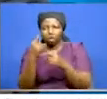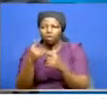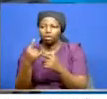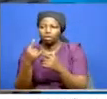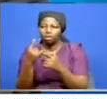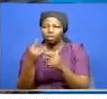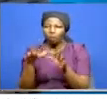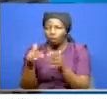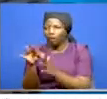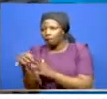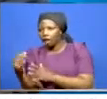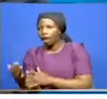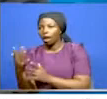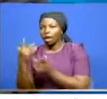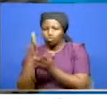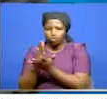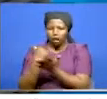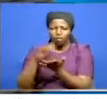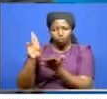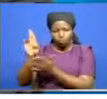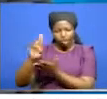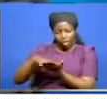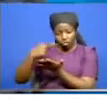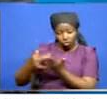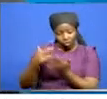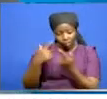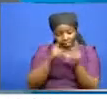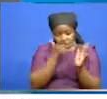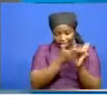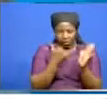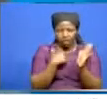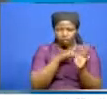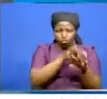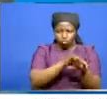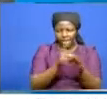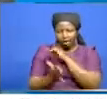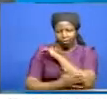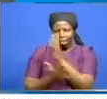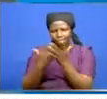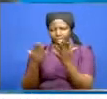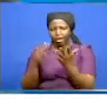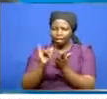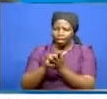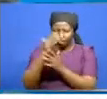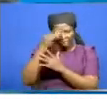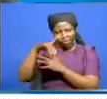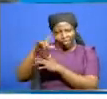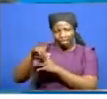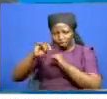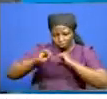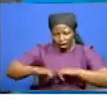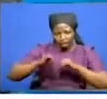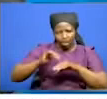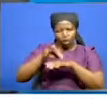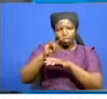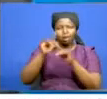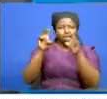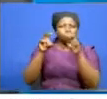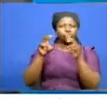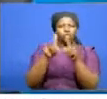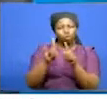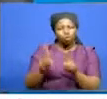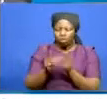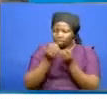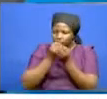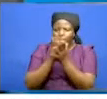pia tunaona kuna mambo mzuri ndani yake na kuna yale mabaya, ndio tukasema consensus katika haya mambo. Na pia katika kuambia wananchi